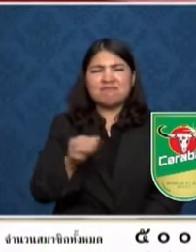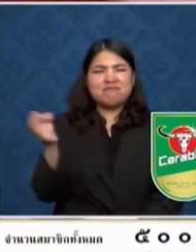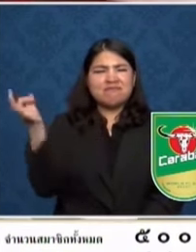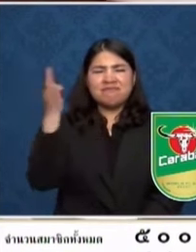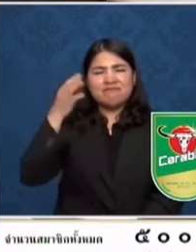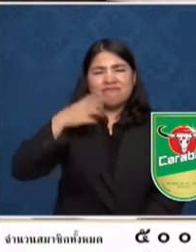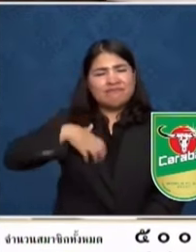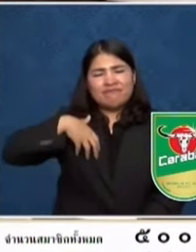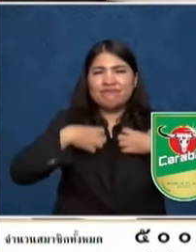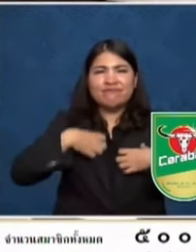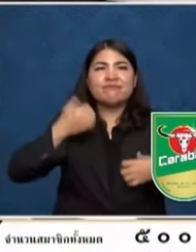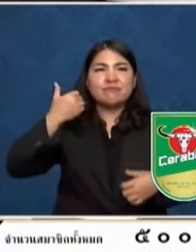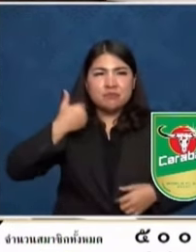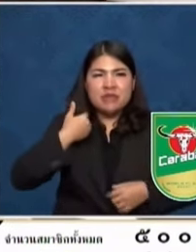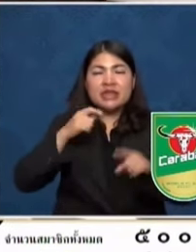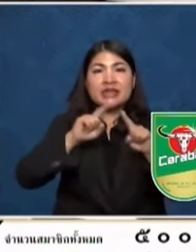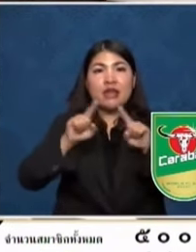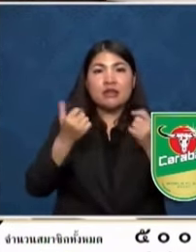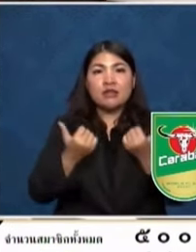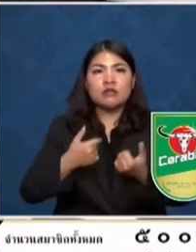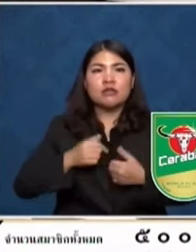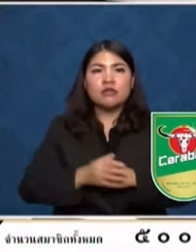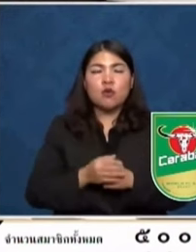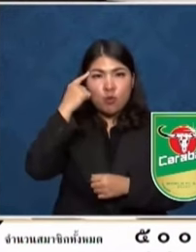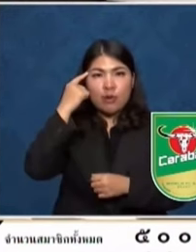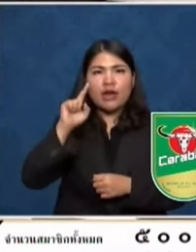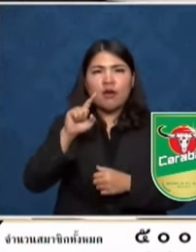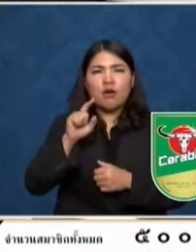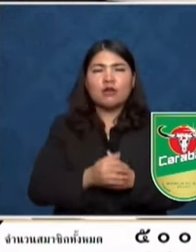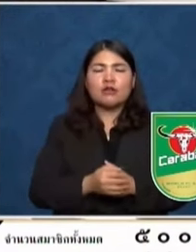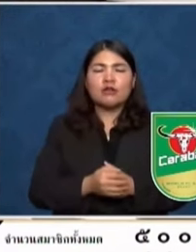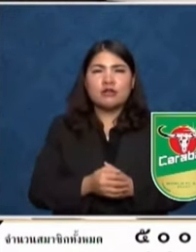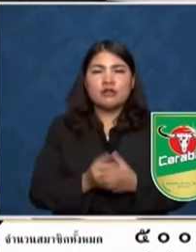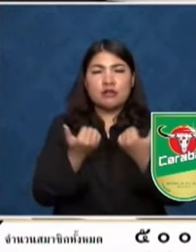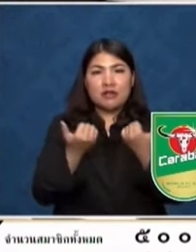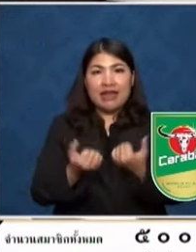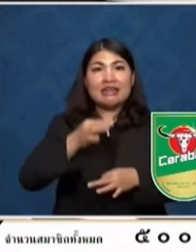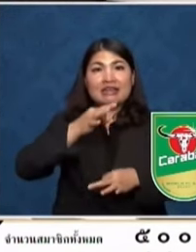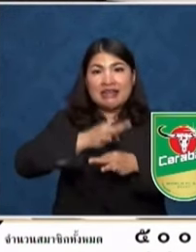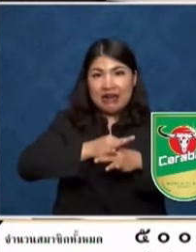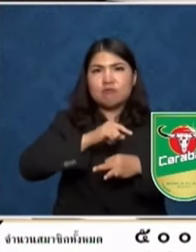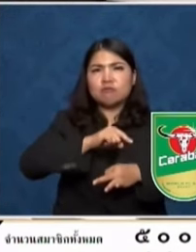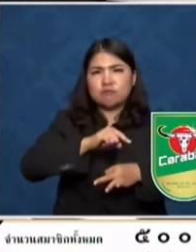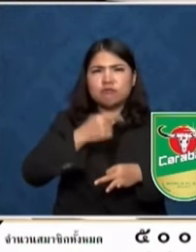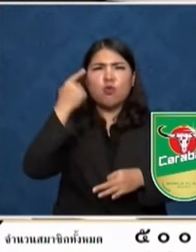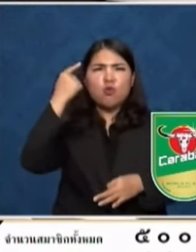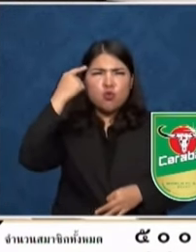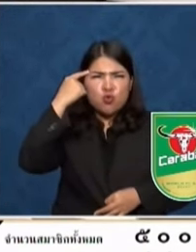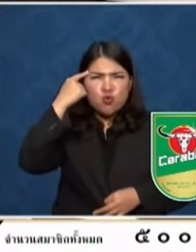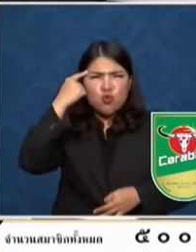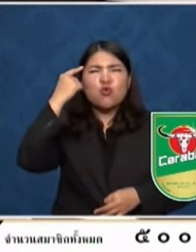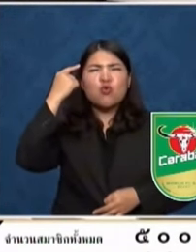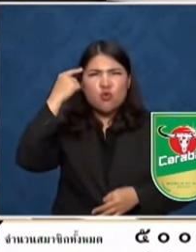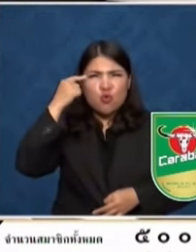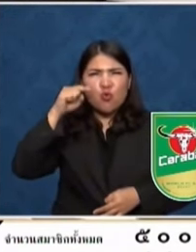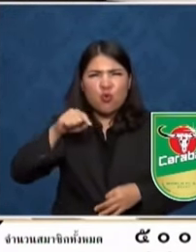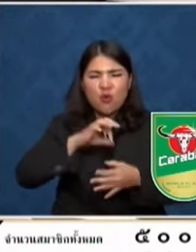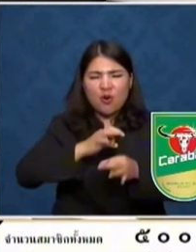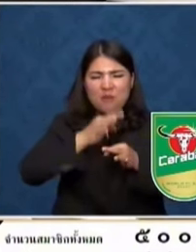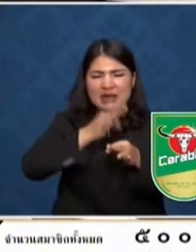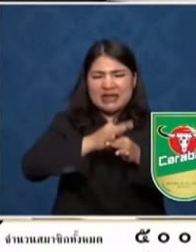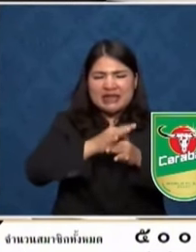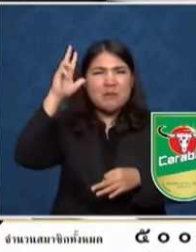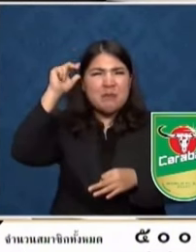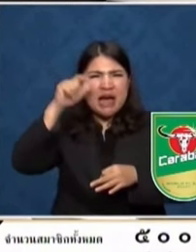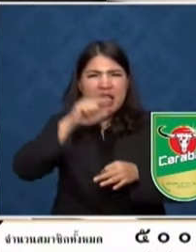แล้วก็น่าโมโหมากพออยู่แล้วแต่ที่แย่ไปกว่านั้นท่านประธานทราบไคะว่าจริงๆแล้วเนี่ยธนาคารเองก็รู้อยู่แก่ใจค่ะว่าบัญชีไหนเป็น